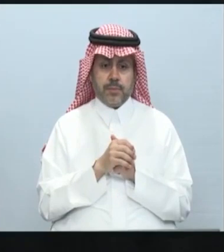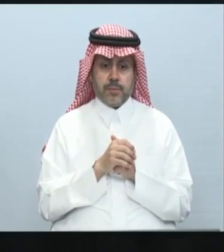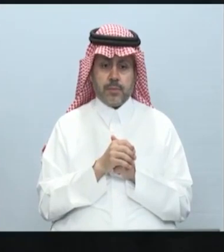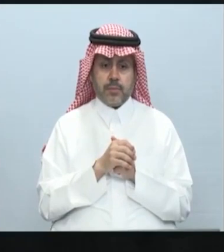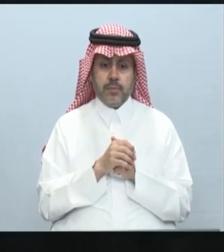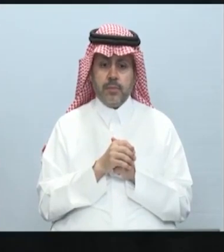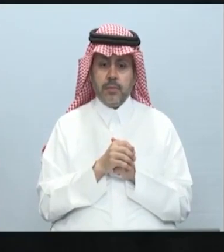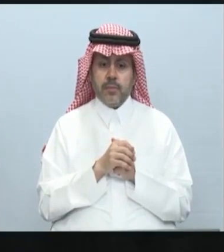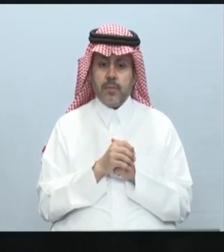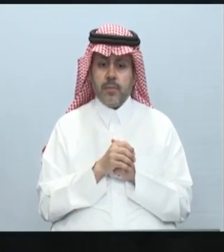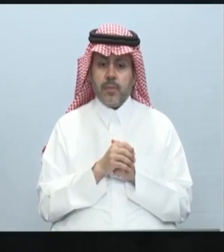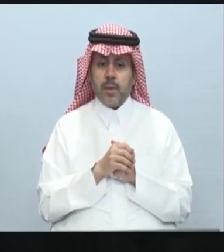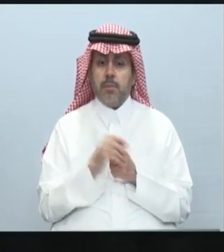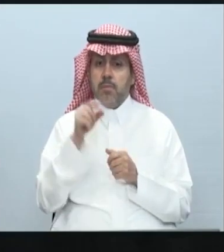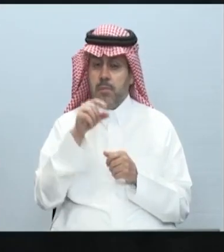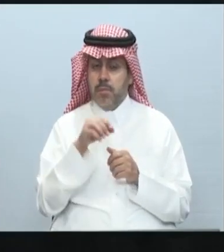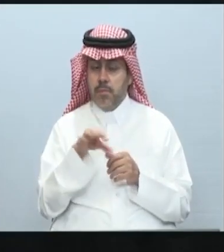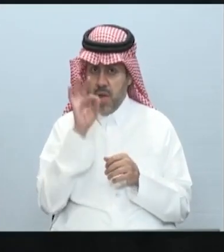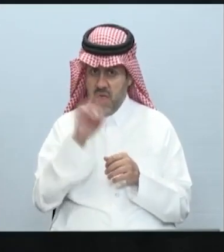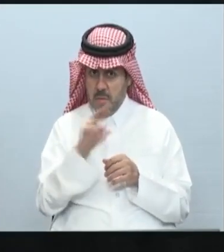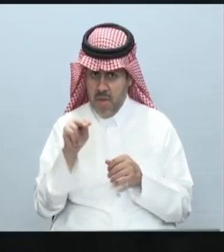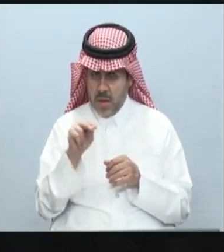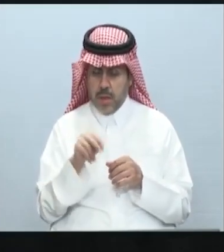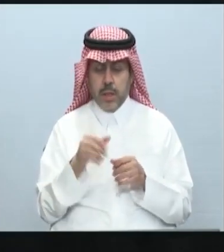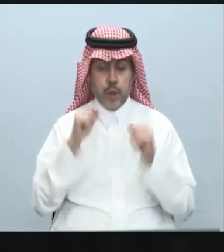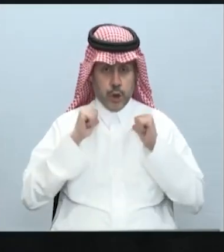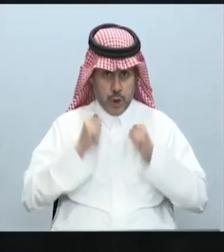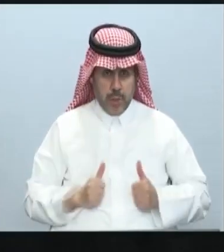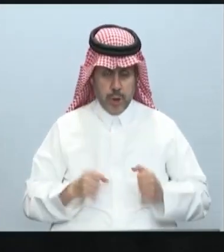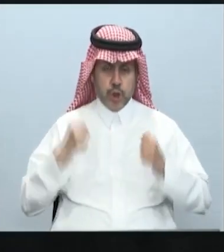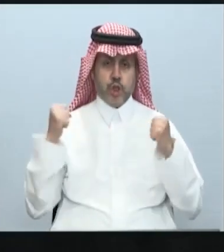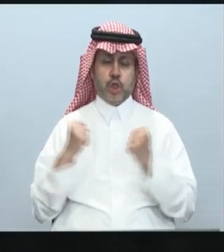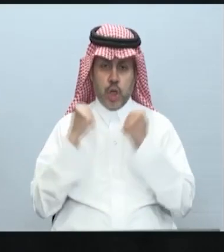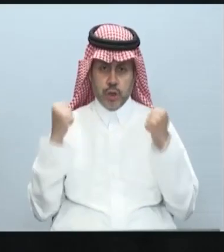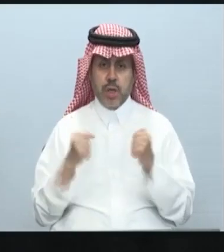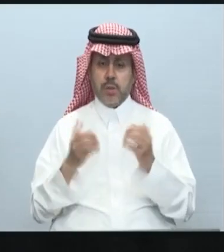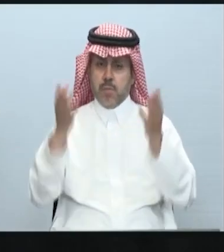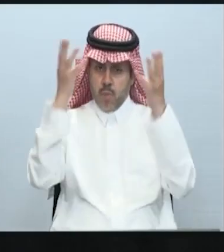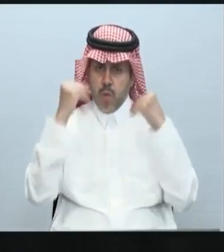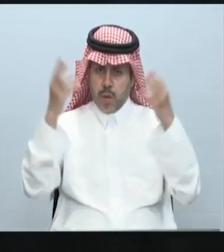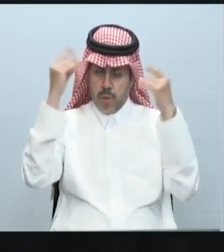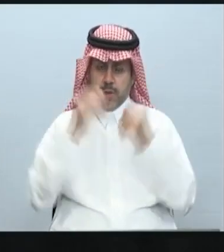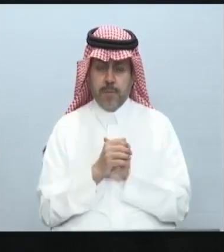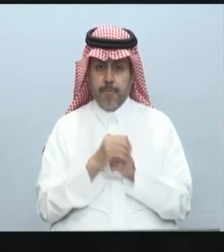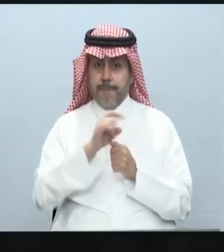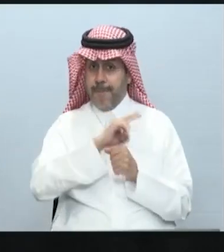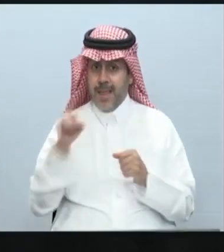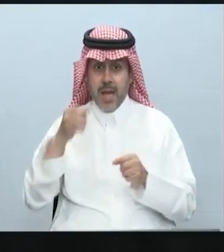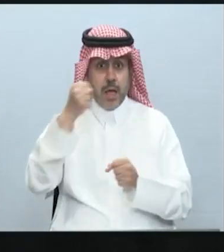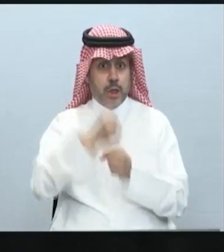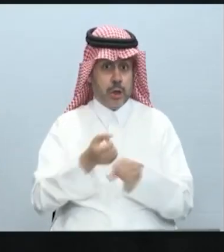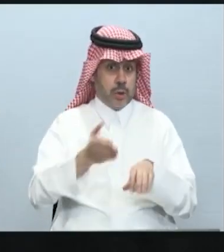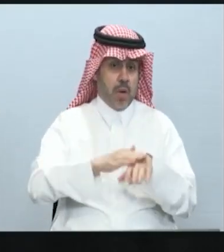وهو متعلق بدراستنا الطالب اذا اجتهد في مذاكرته فانه لا يتكل على قوته